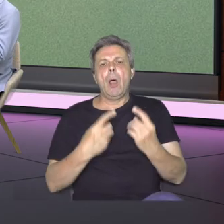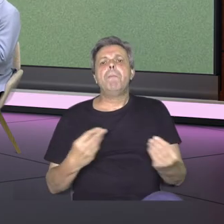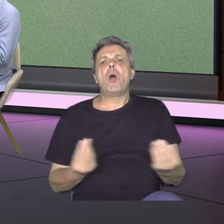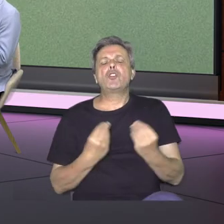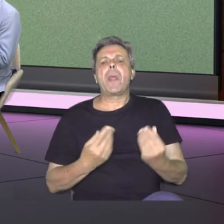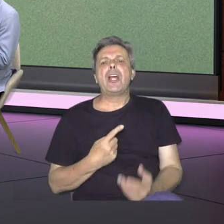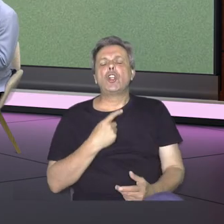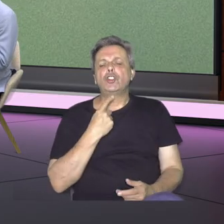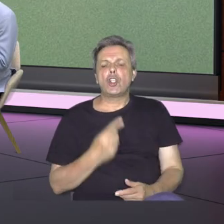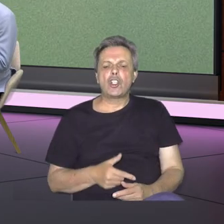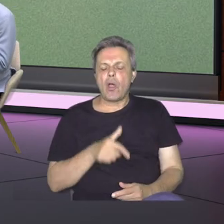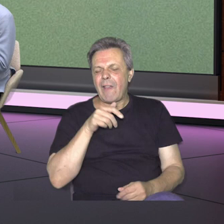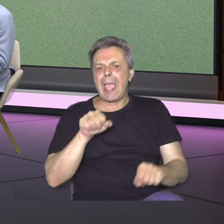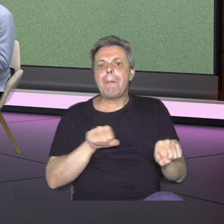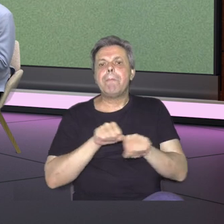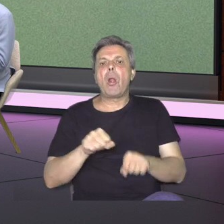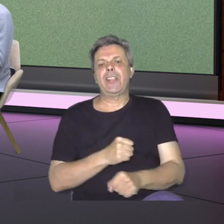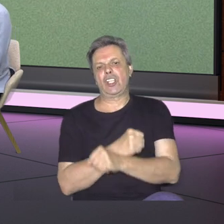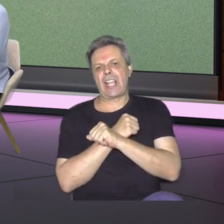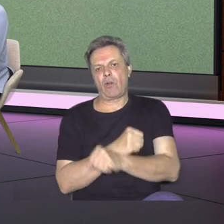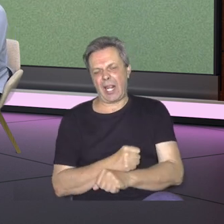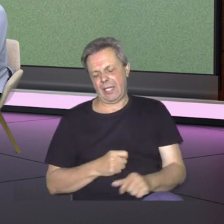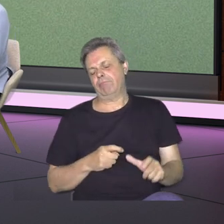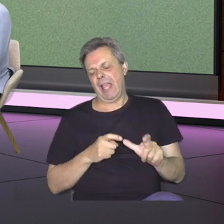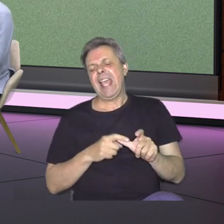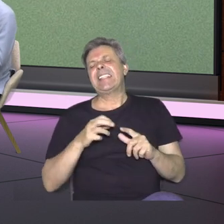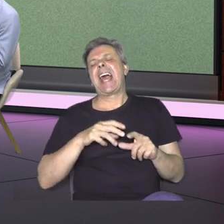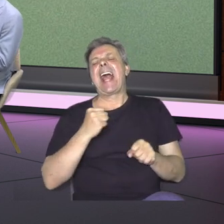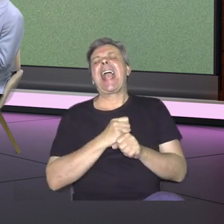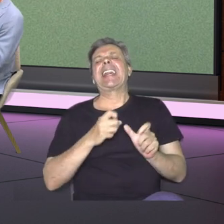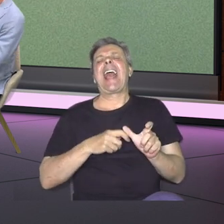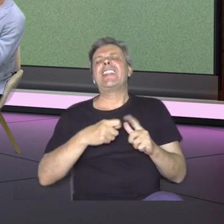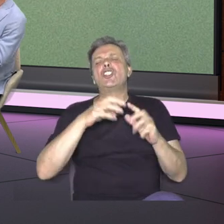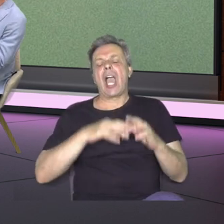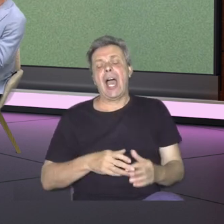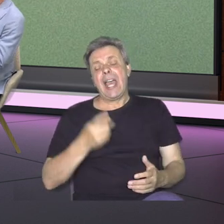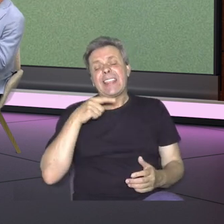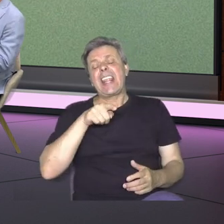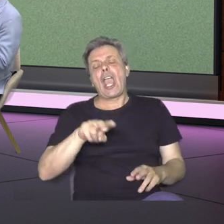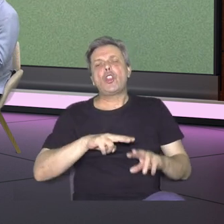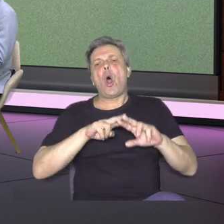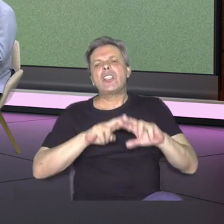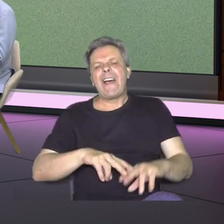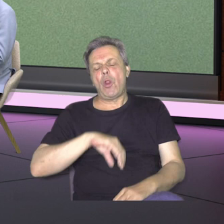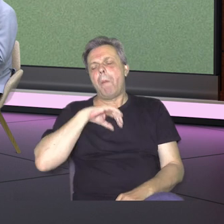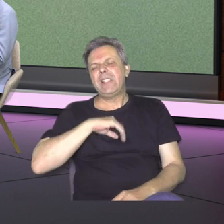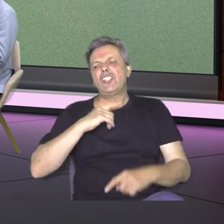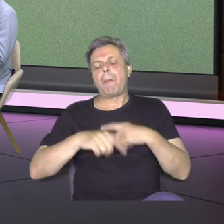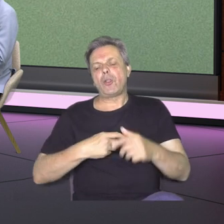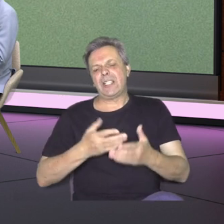Postoji nešto što se zove i politički zatvorenik, Stara Gradiška i tako dalje. Je li to ostavilo posljedice psihički na